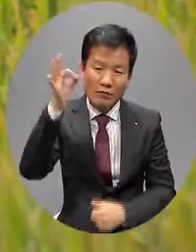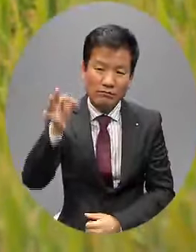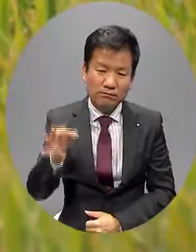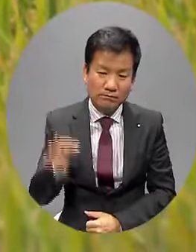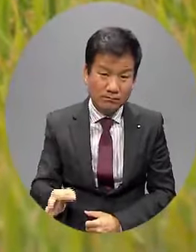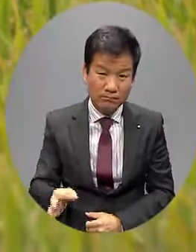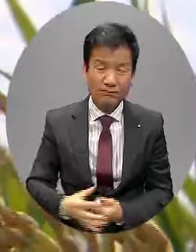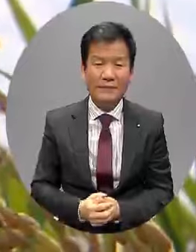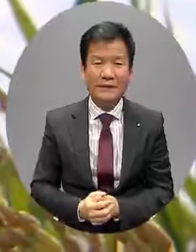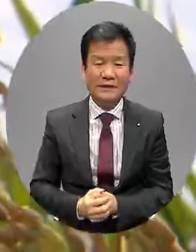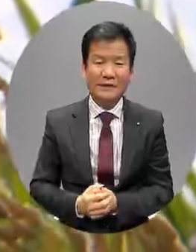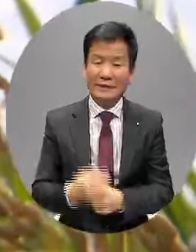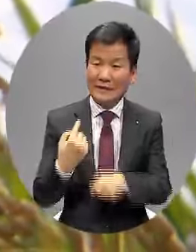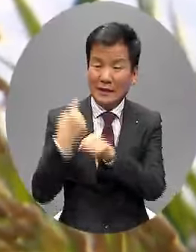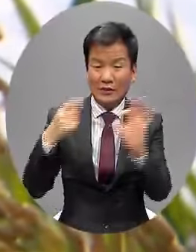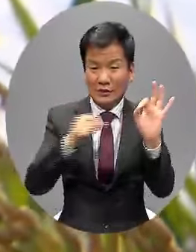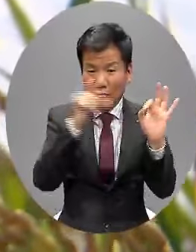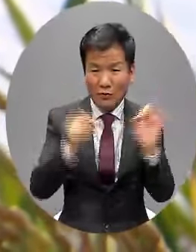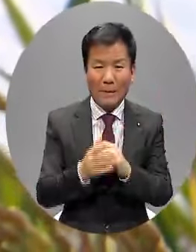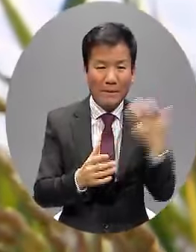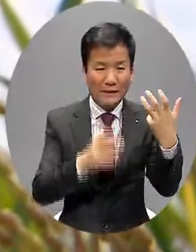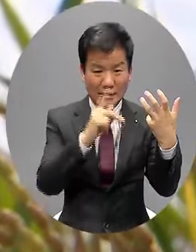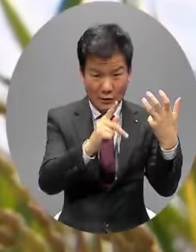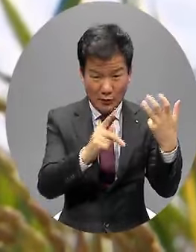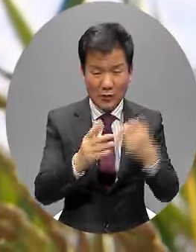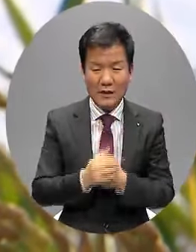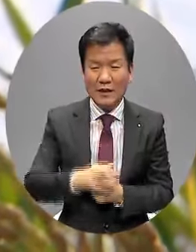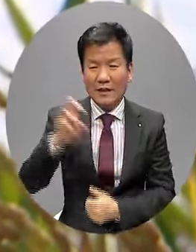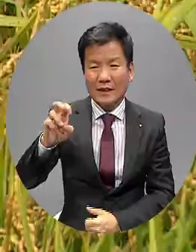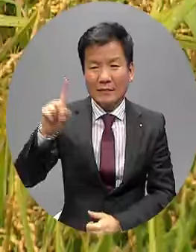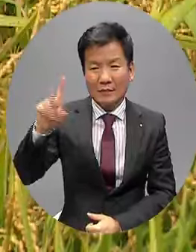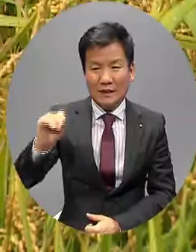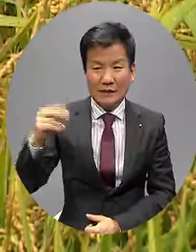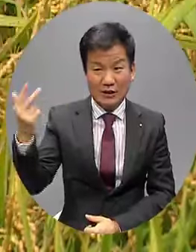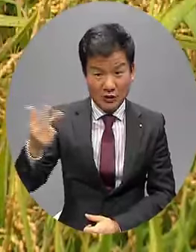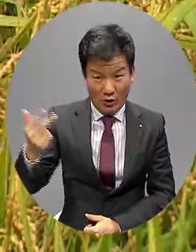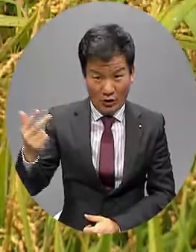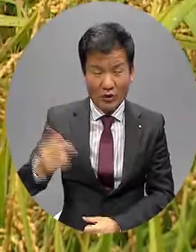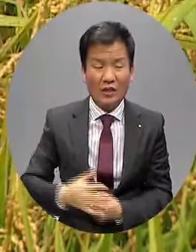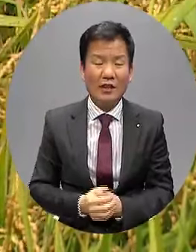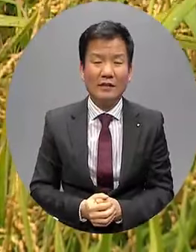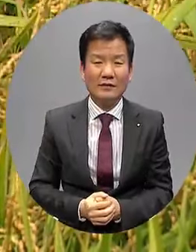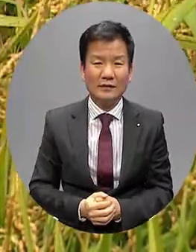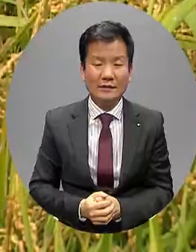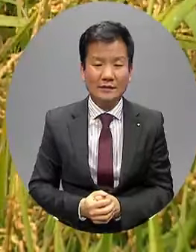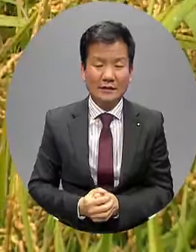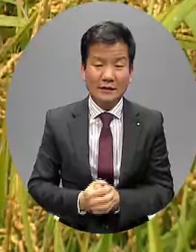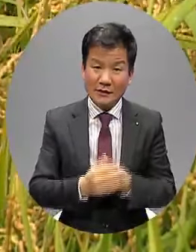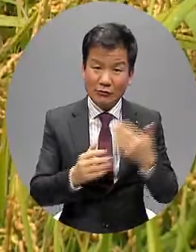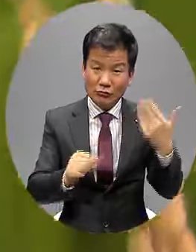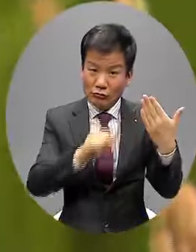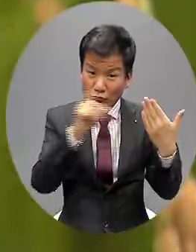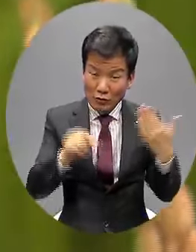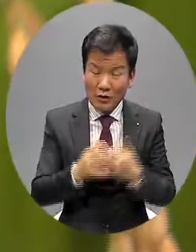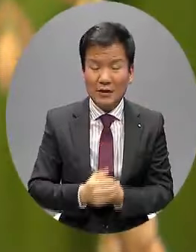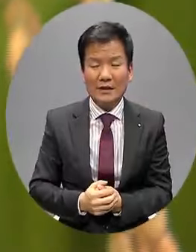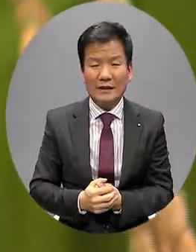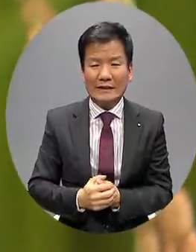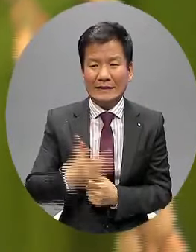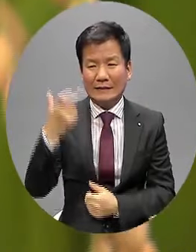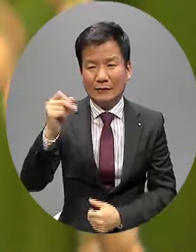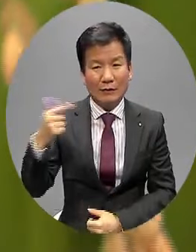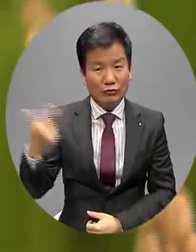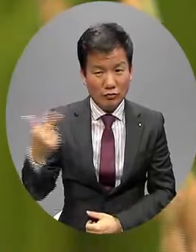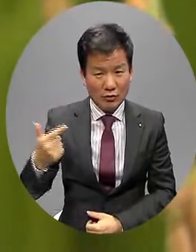폭락했습니다. 지난해 10월 80kg 한 가마에 21만 7천 원이었는데 지난달 25일에는